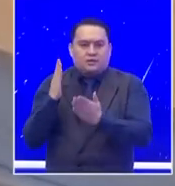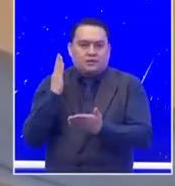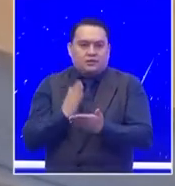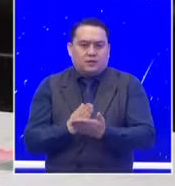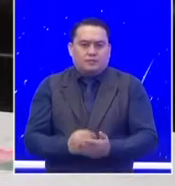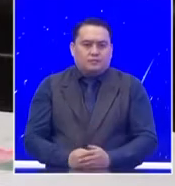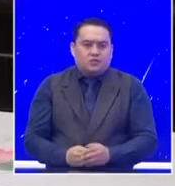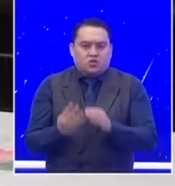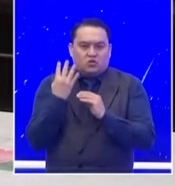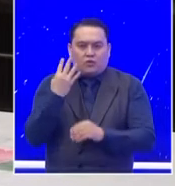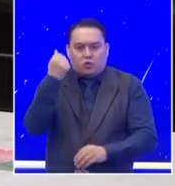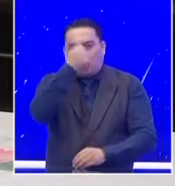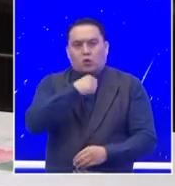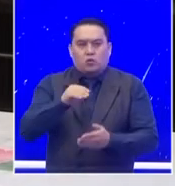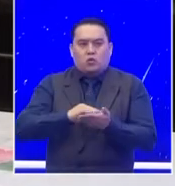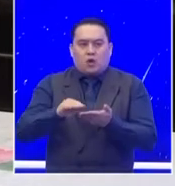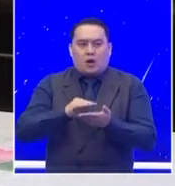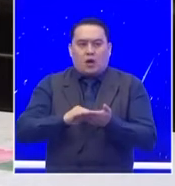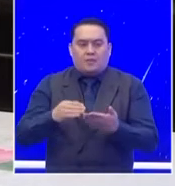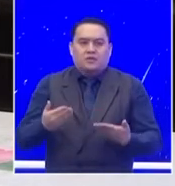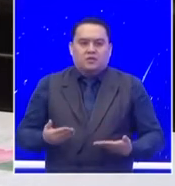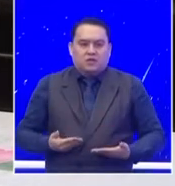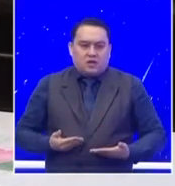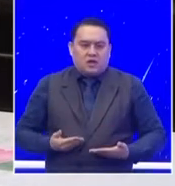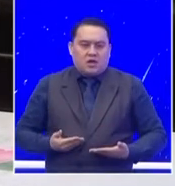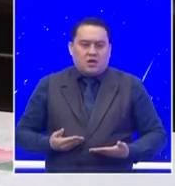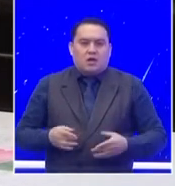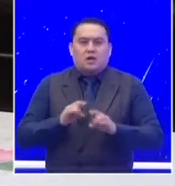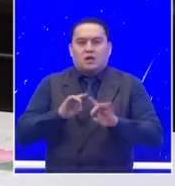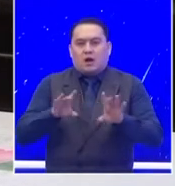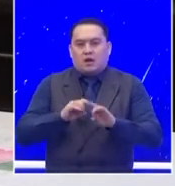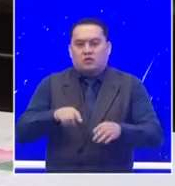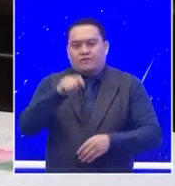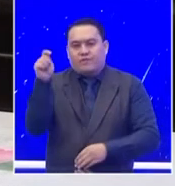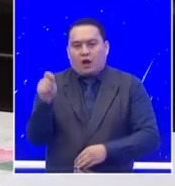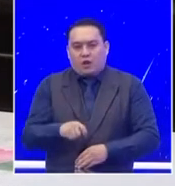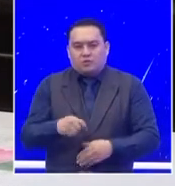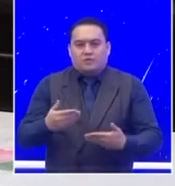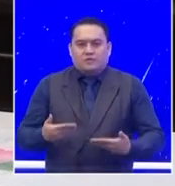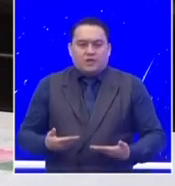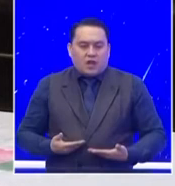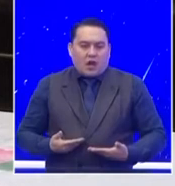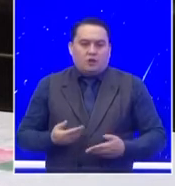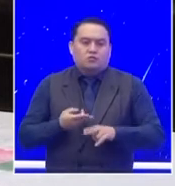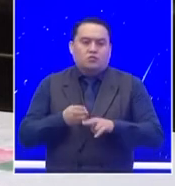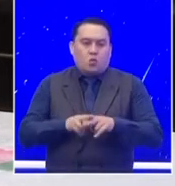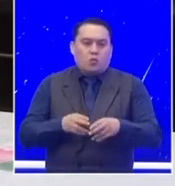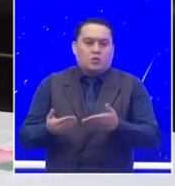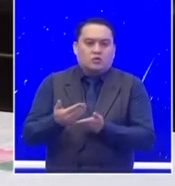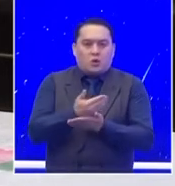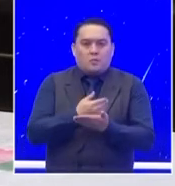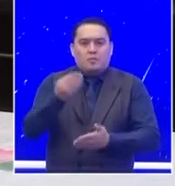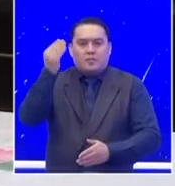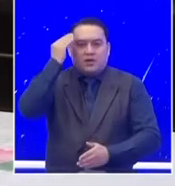«В 2004 году я написал книгу «Жарык дюнеге инкарлик». Здесь рассказывается про войну, про ценность мира и согласия. Одним словом собраны мои